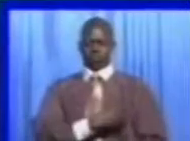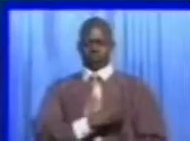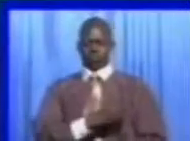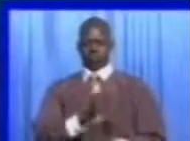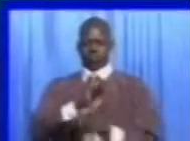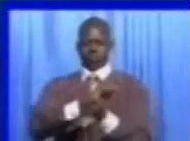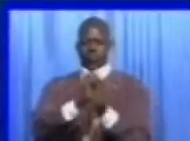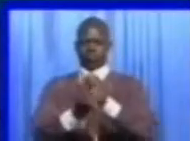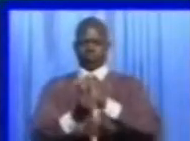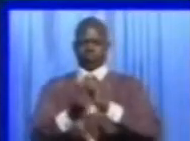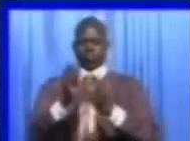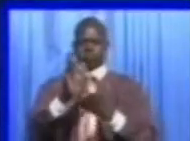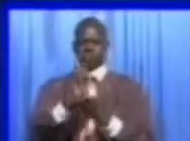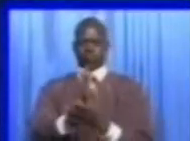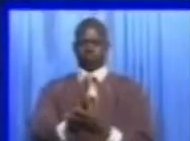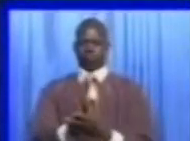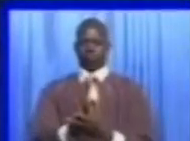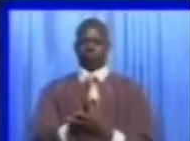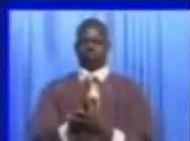jonasmembert